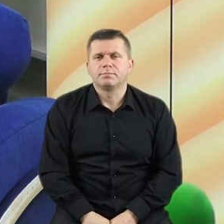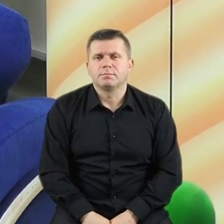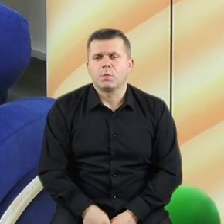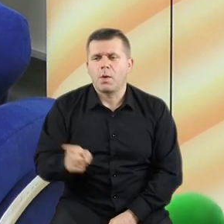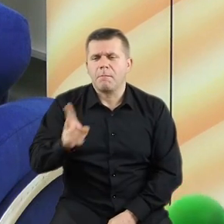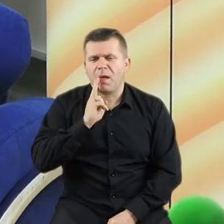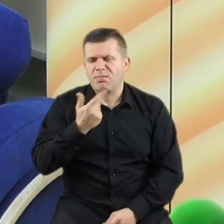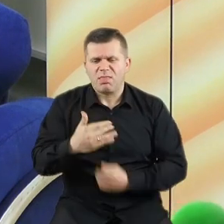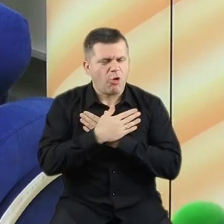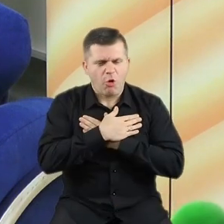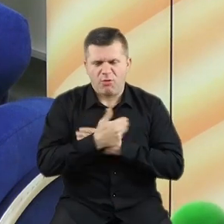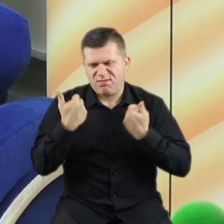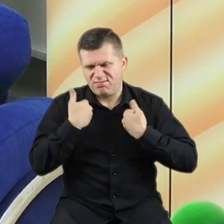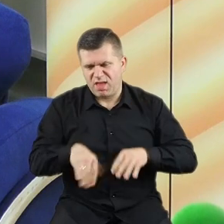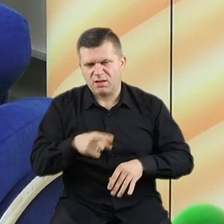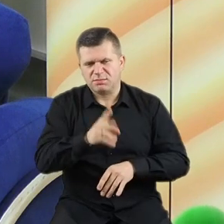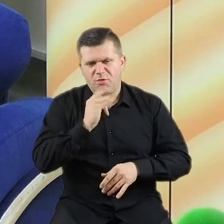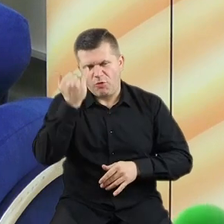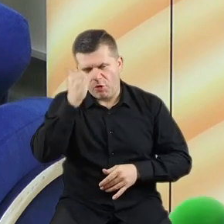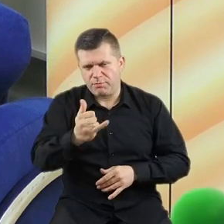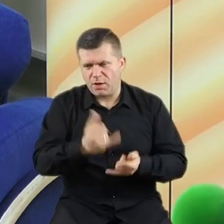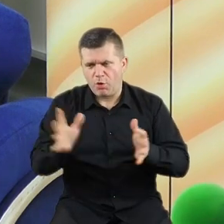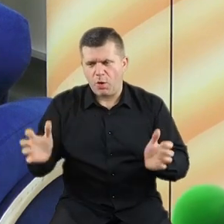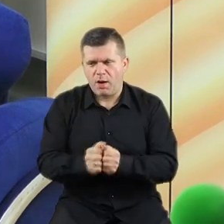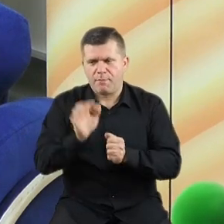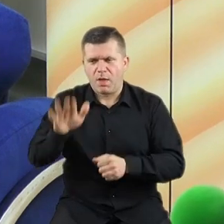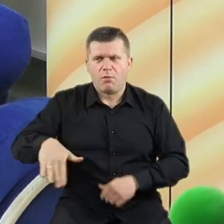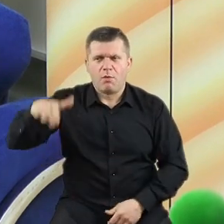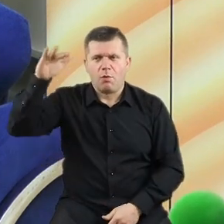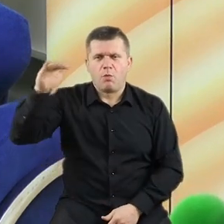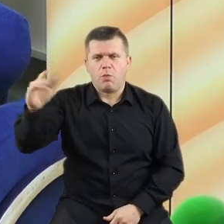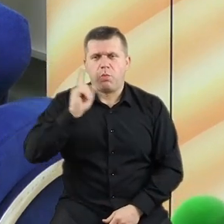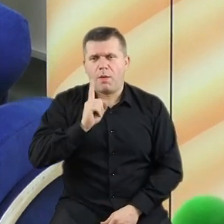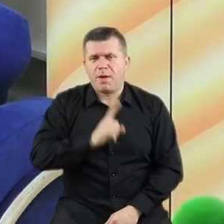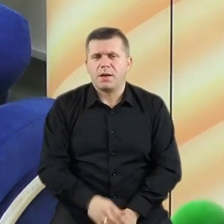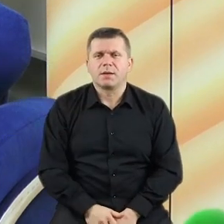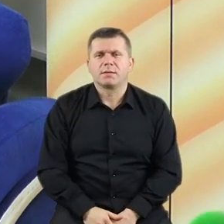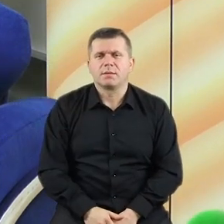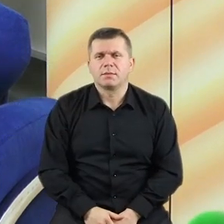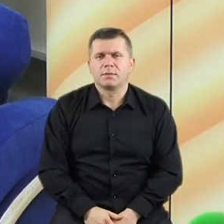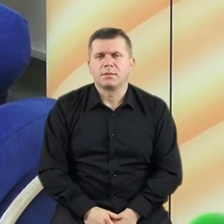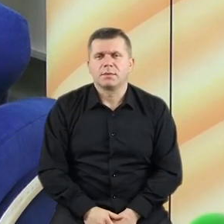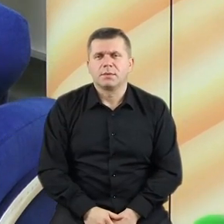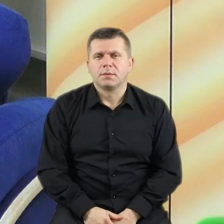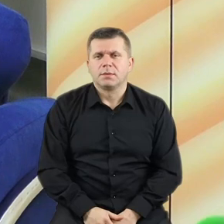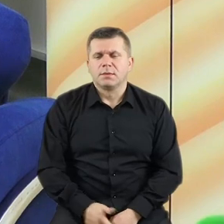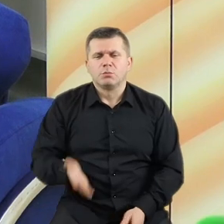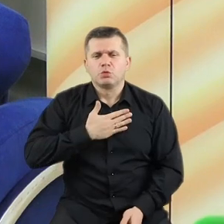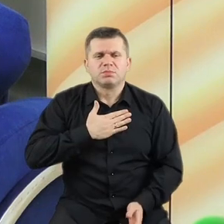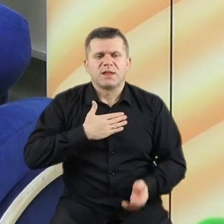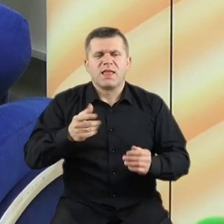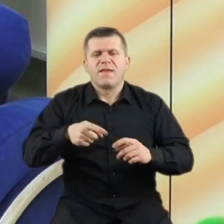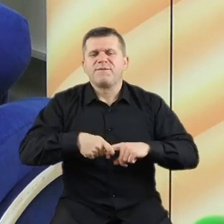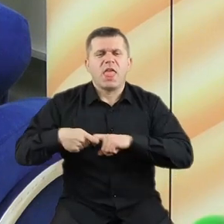on tej matki nie kochał, on jej nie chciał, on się czuł jej obcy, jak ona go odnalazła, jak on był nastolatkiem, ale przez te zerwane